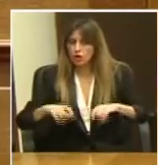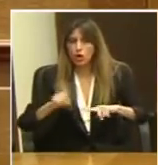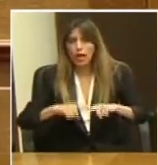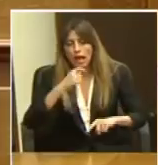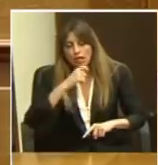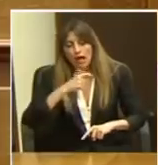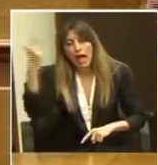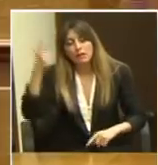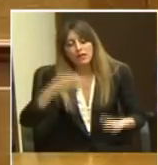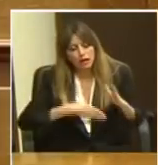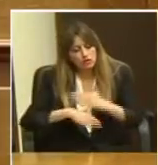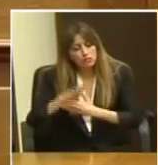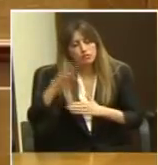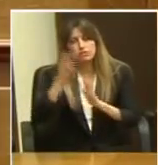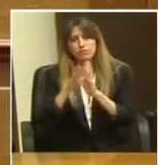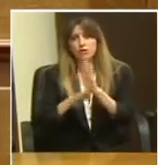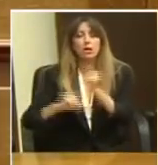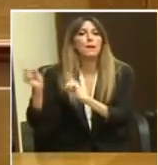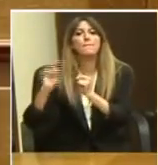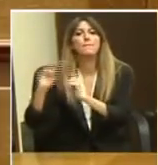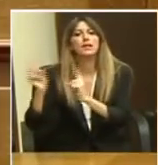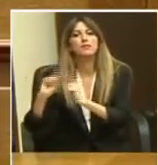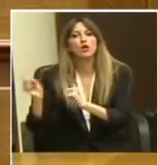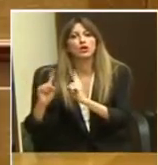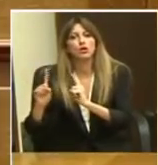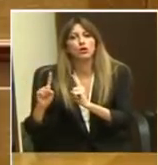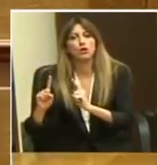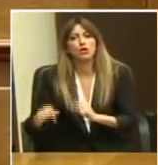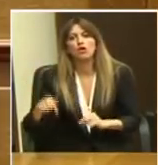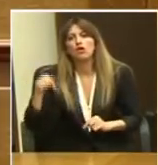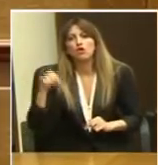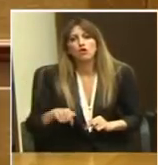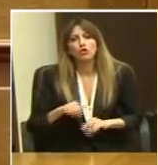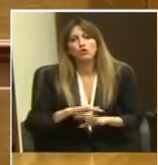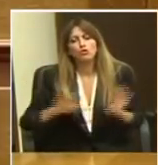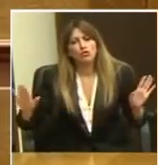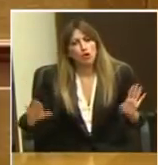συνεργασίας μας με το ΣΥΡΙΖΑ, δεν υπάρχει καμιά ελπίδα για αυτούς όλους.